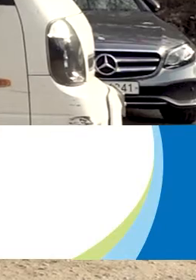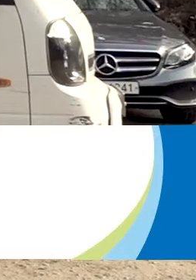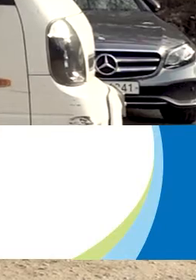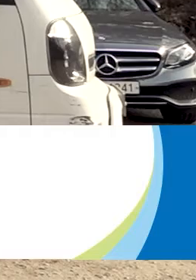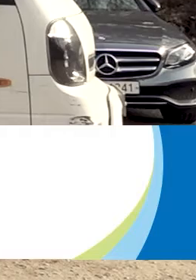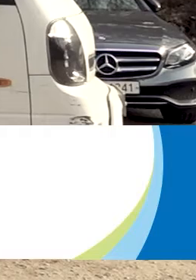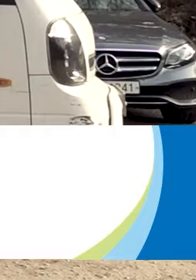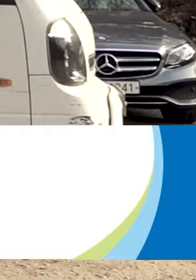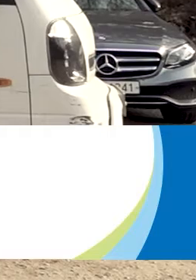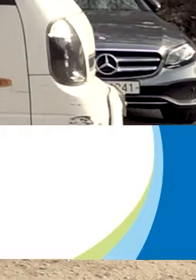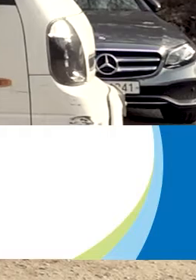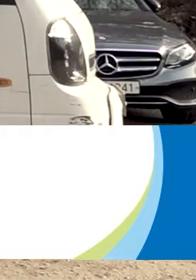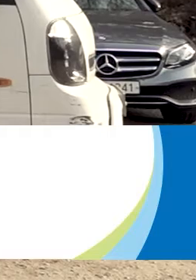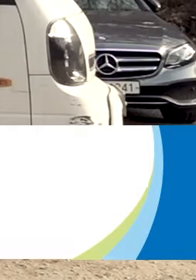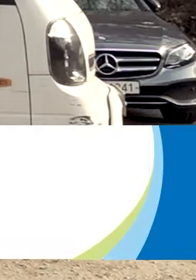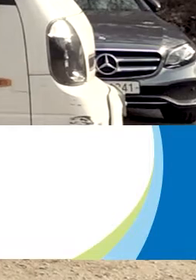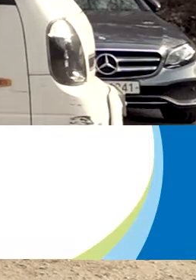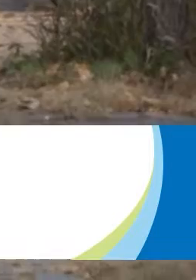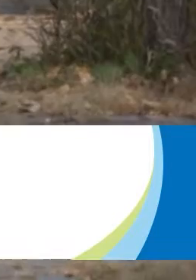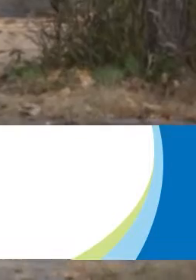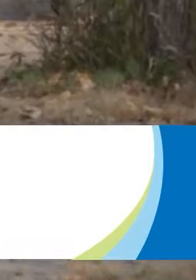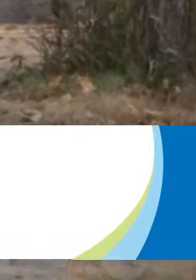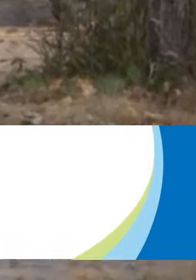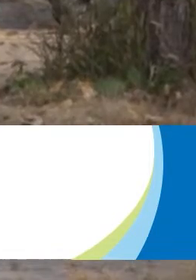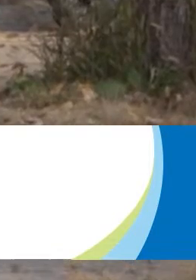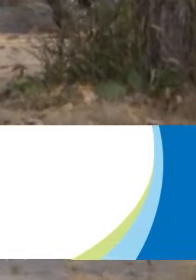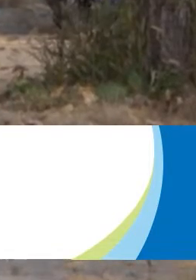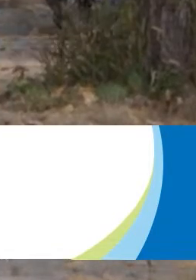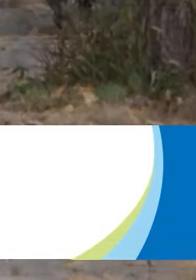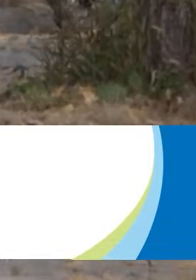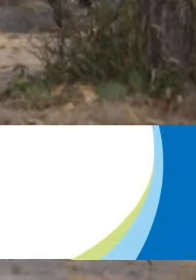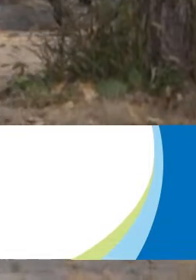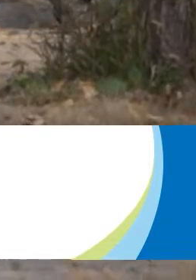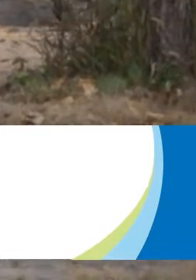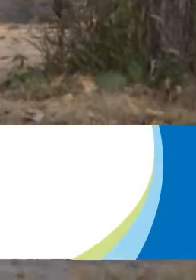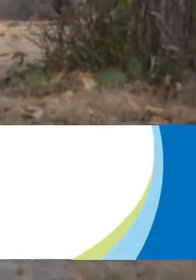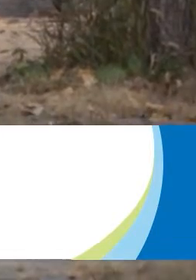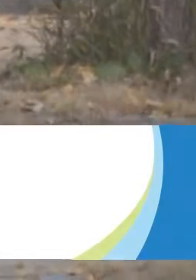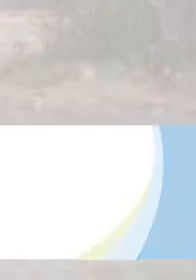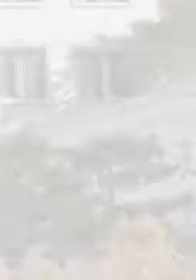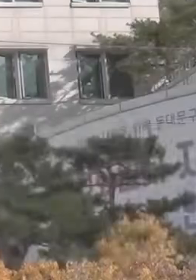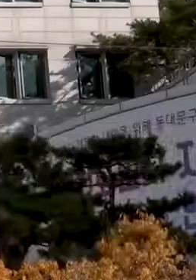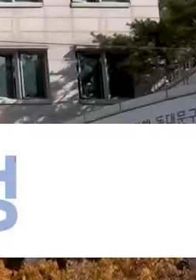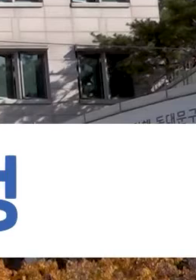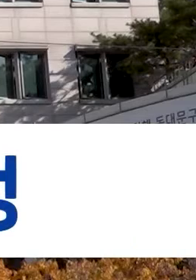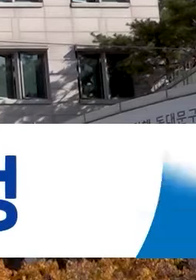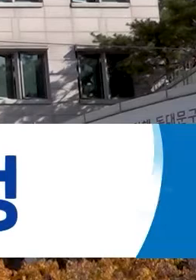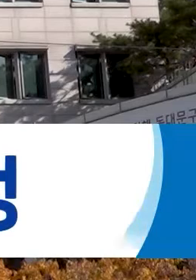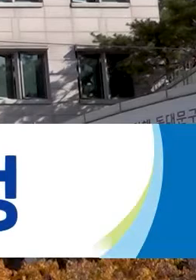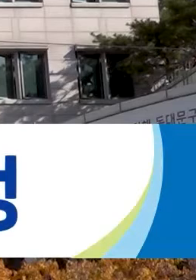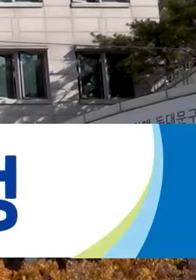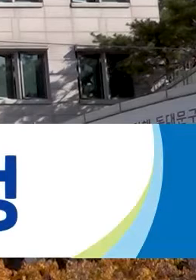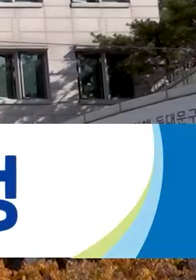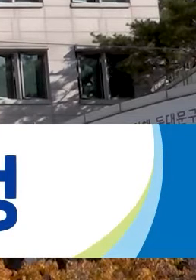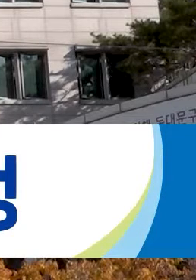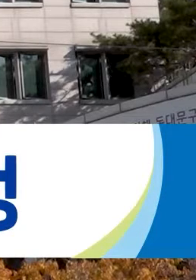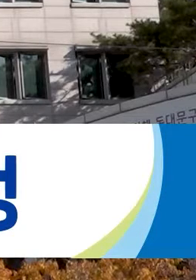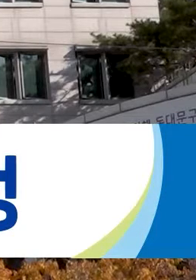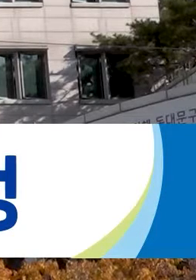질서있는 제설대책 추진을 위한 실전 모의고사 11월 29일 진행되었습니다 동대문구가